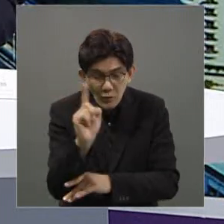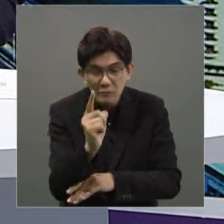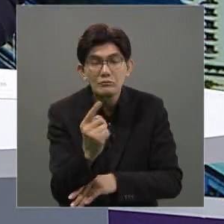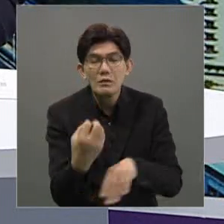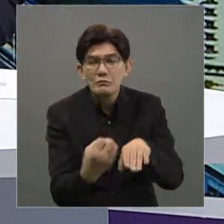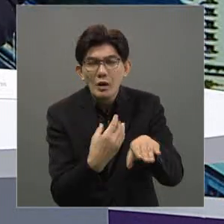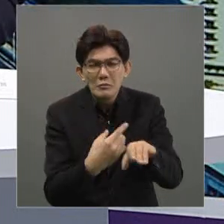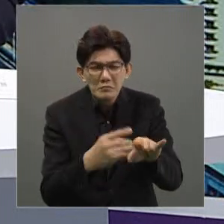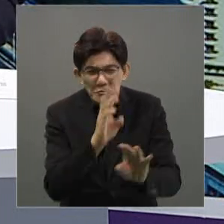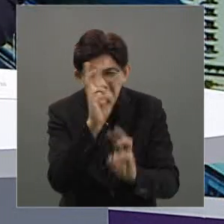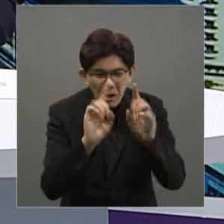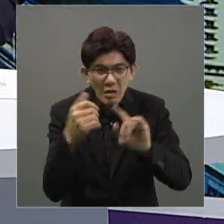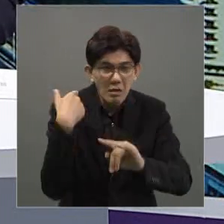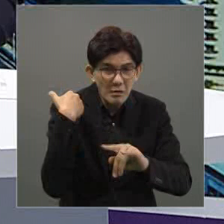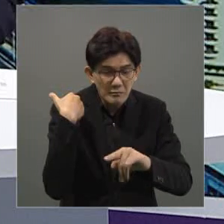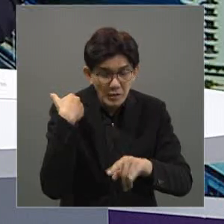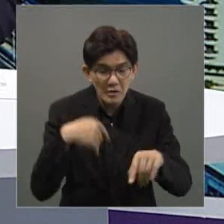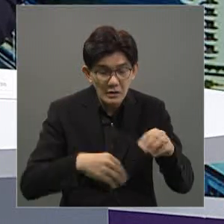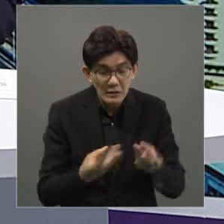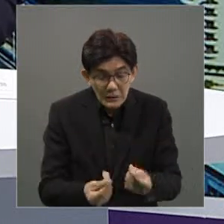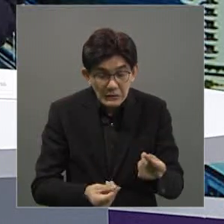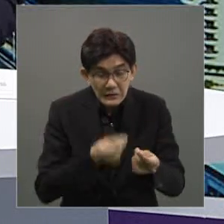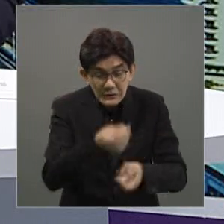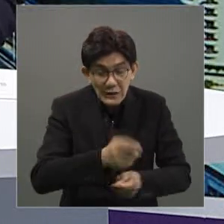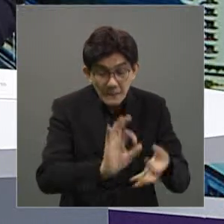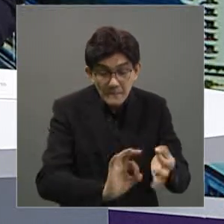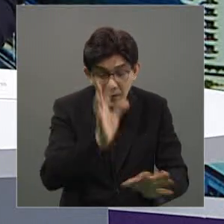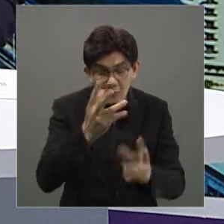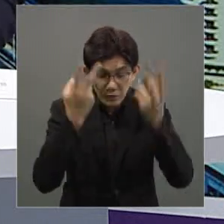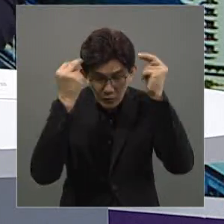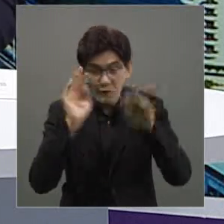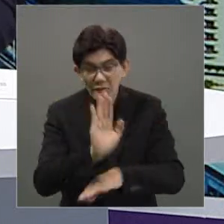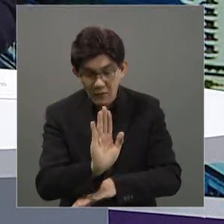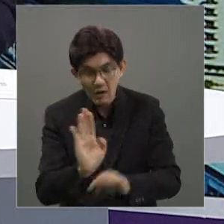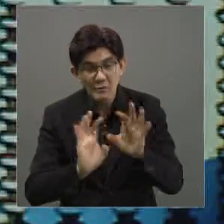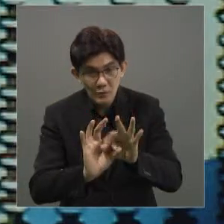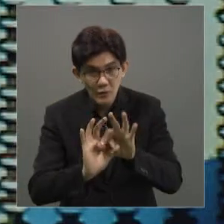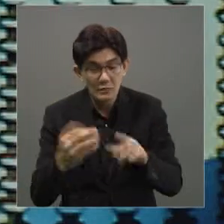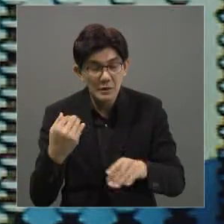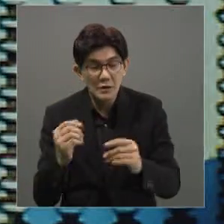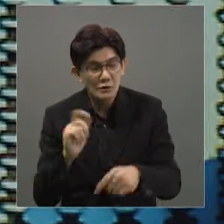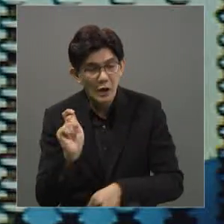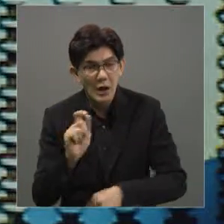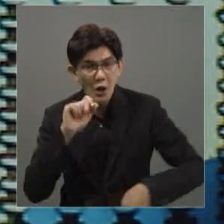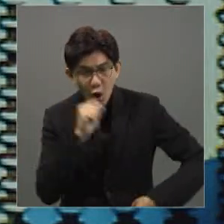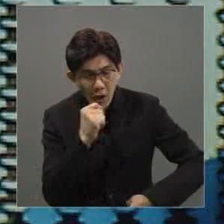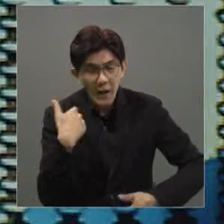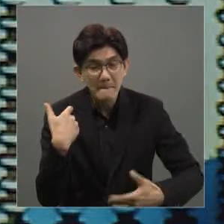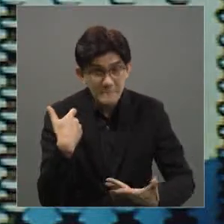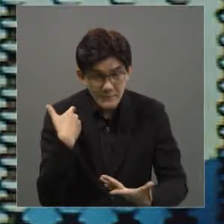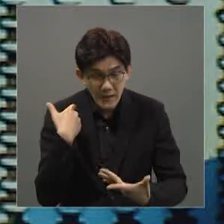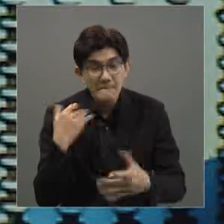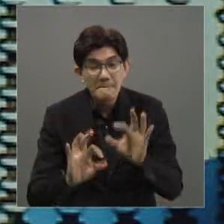มลพิษต่างๆก็คือเรื่องของการเผาพื้นที่ทางการเกษตรเองท่านนายกก็ฝากความเป็นห่วงครับเรื่องของการเผาไร่อ้อยที่จะทำให้เกิดฝุ่น PM